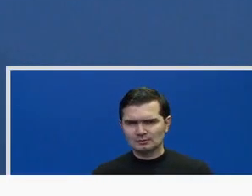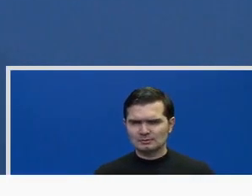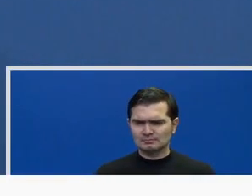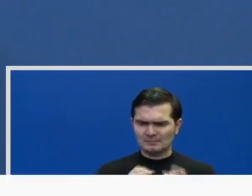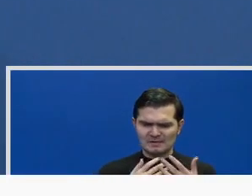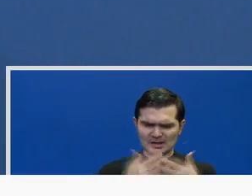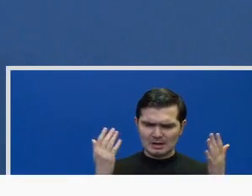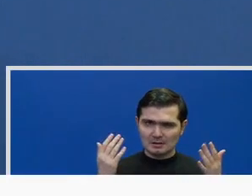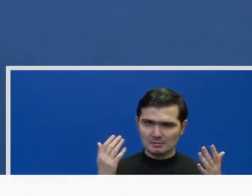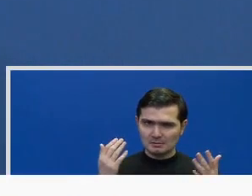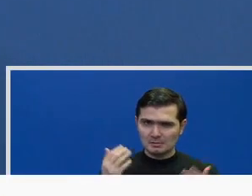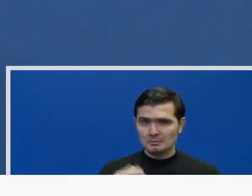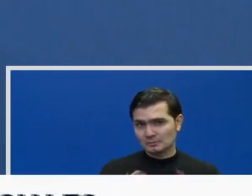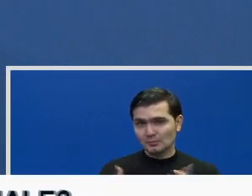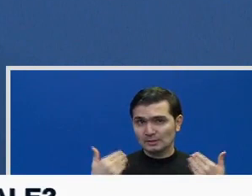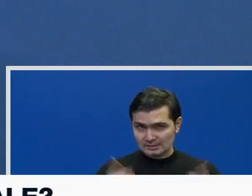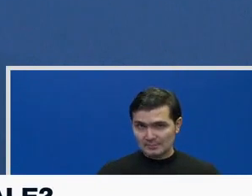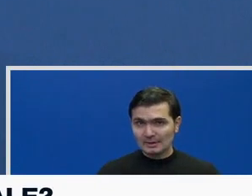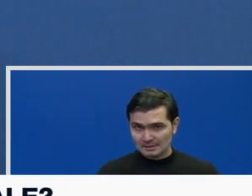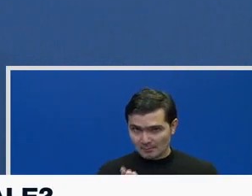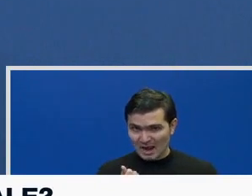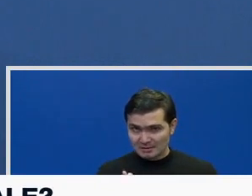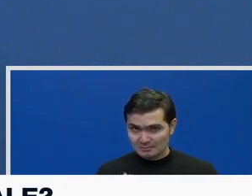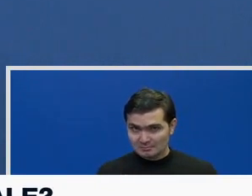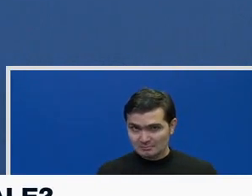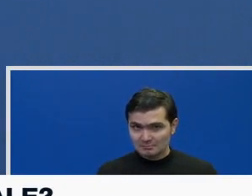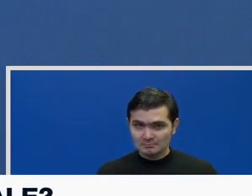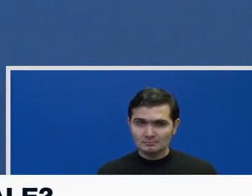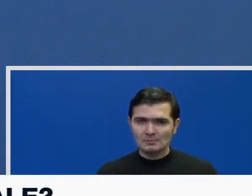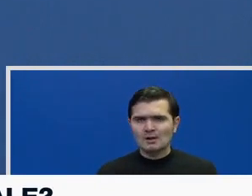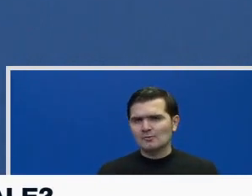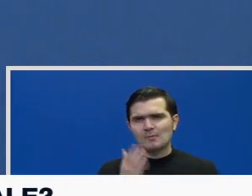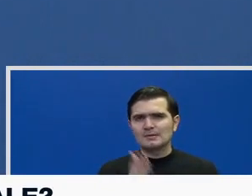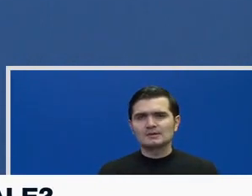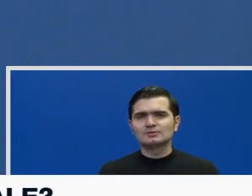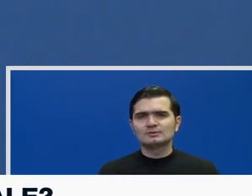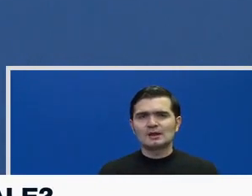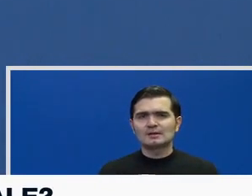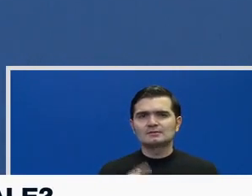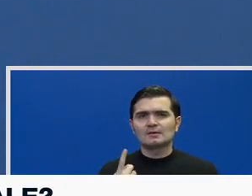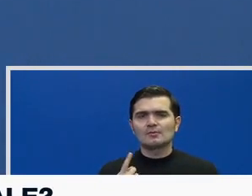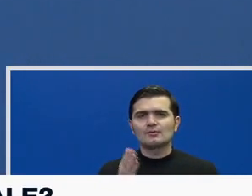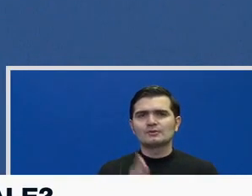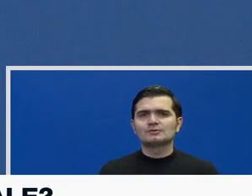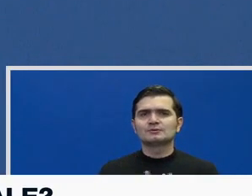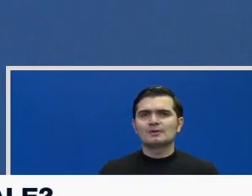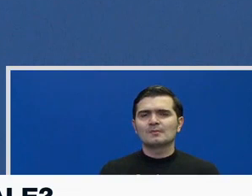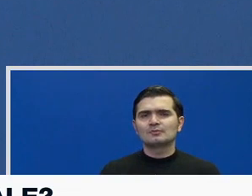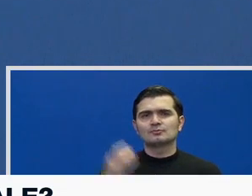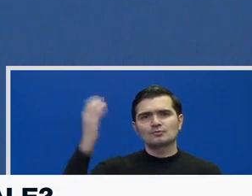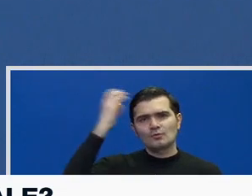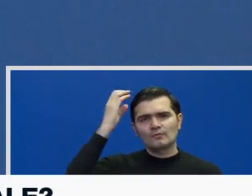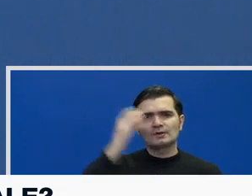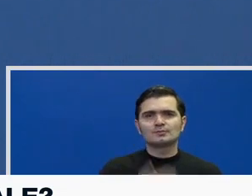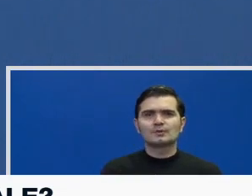Ministrul Marcel Boloș a declarat că conținutul jalonului privind pensiile speciale, care este unul foarte greu, presupune reforme radicale în ceea ce